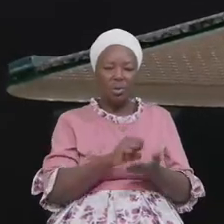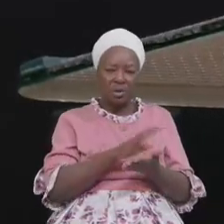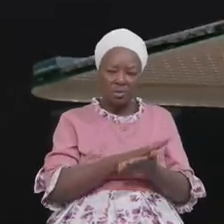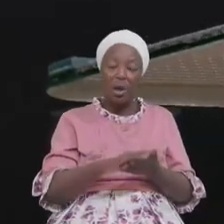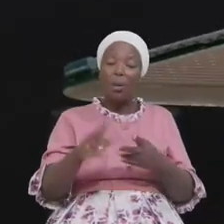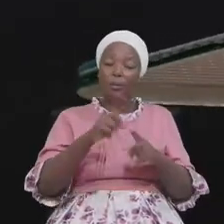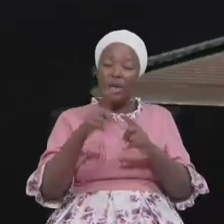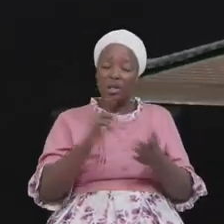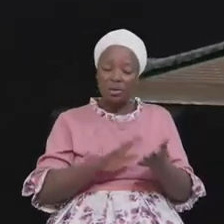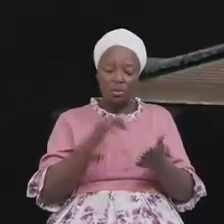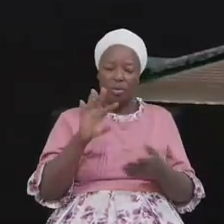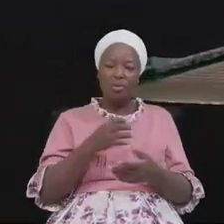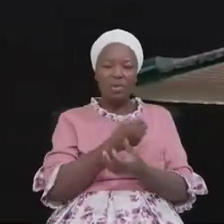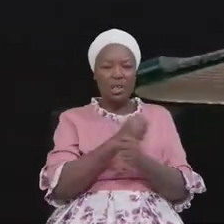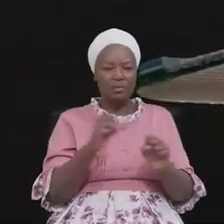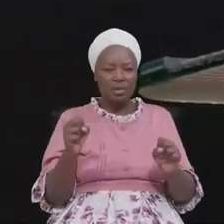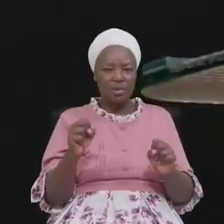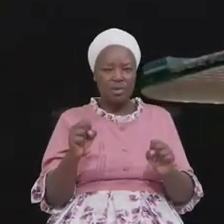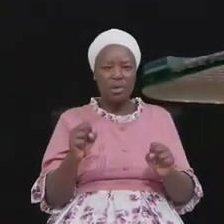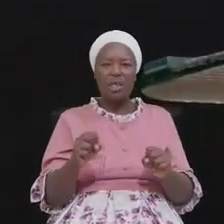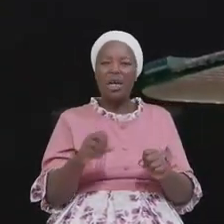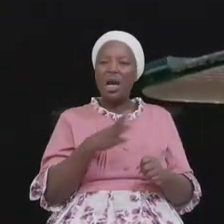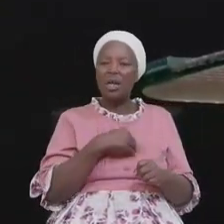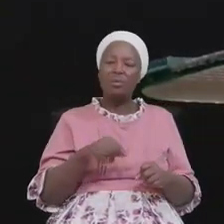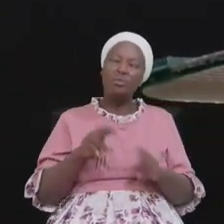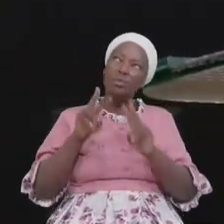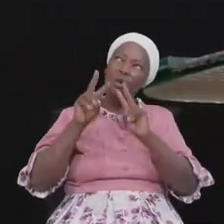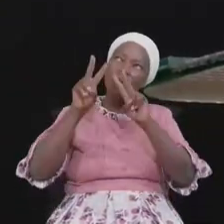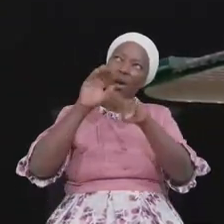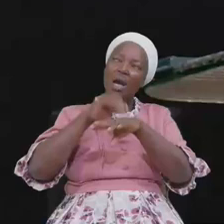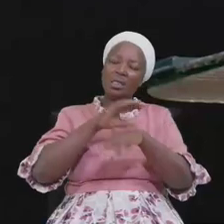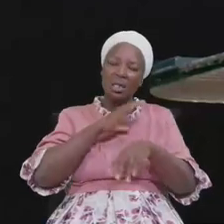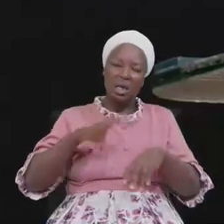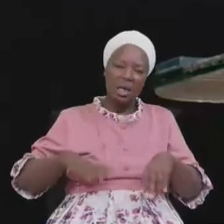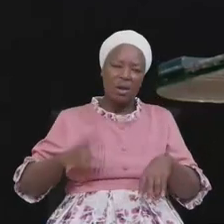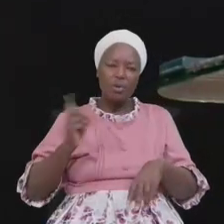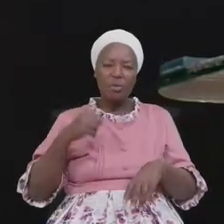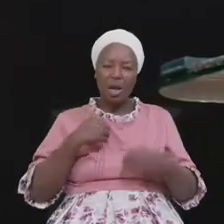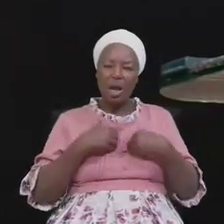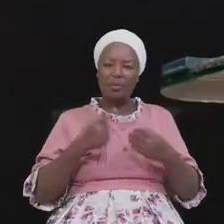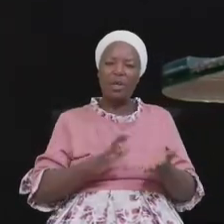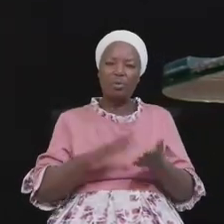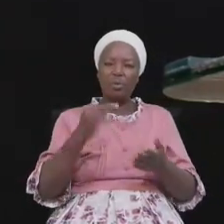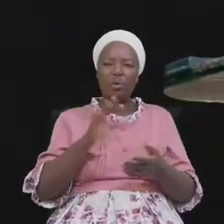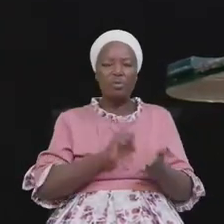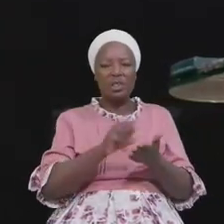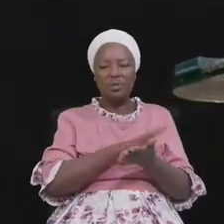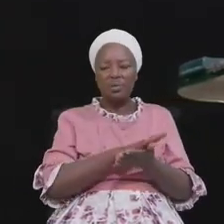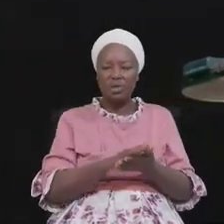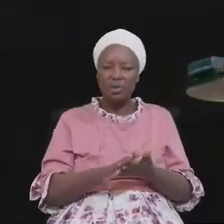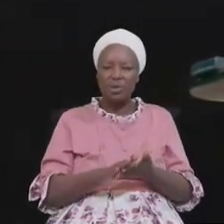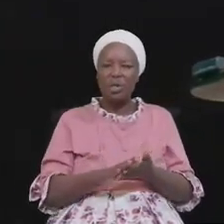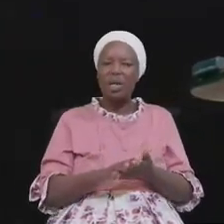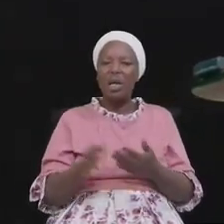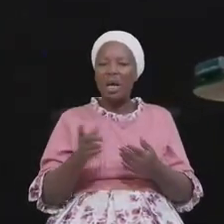salut. Et nous avons les regards sur Christ. Et nous avons la gloire de la sanctification. et